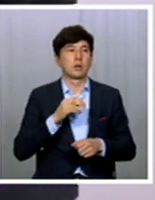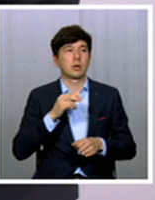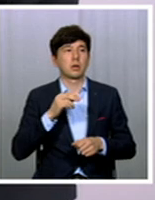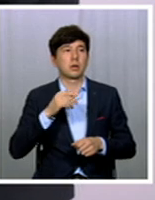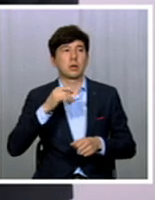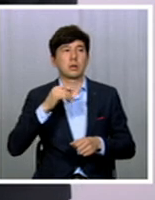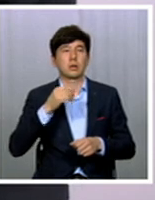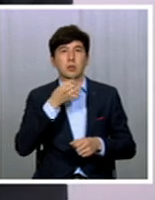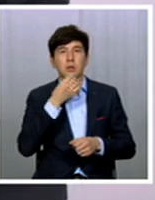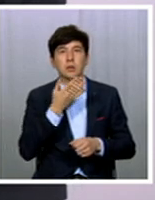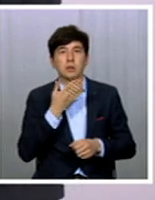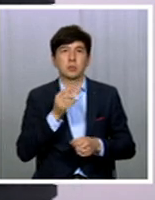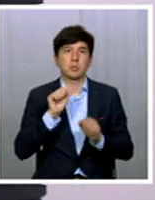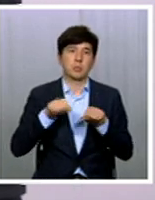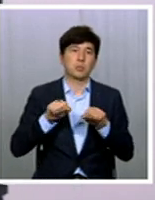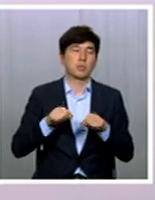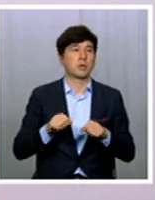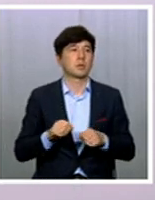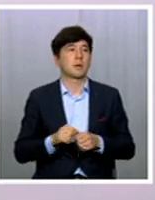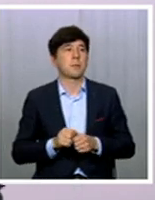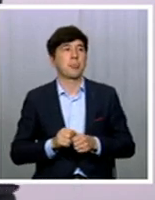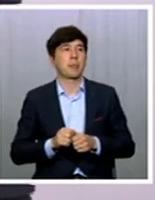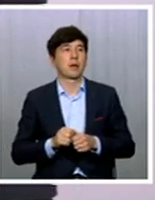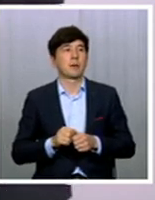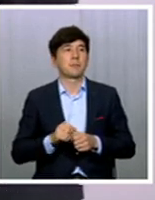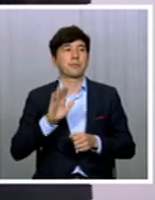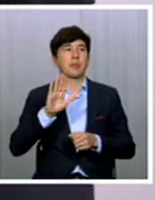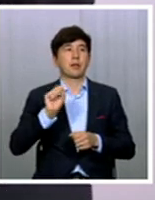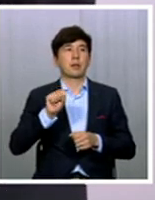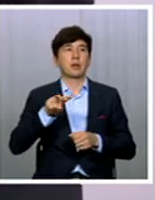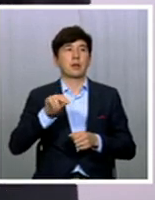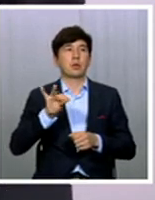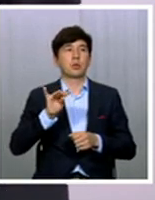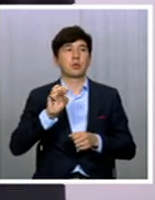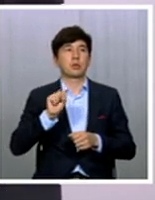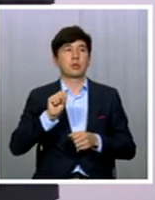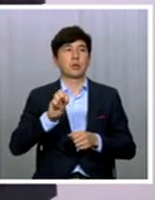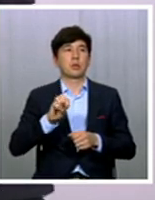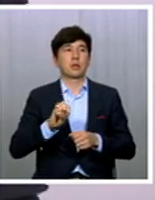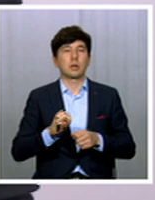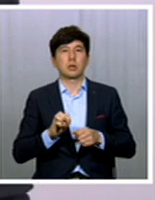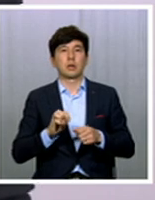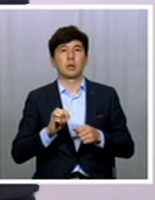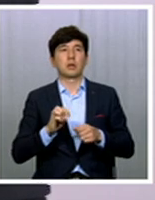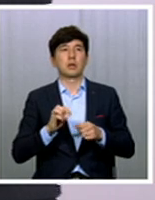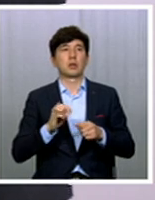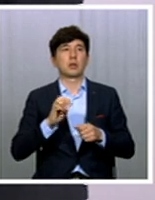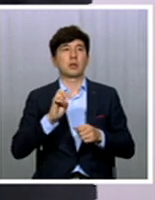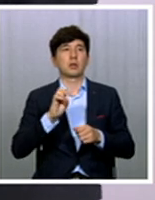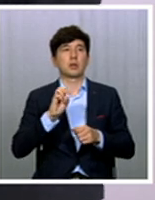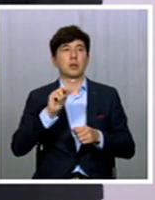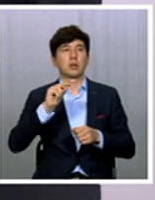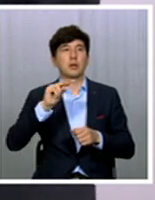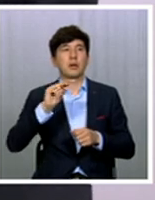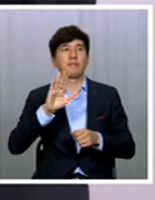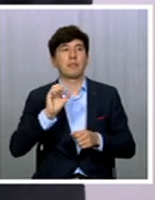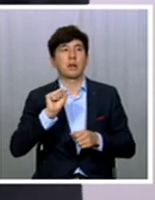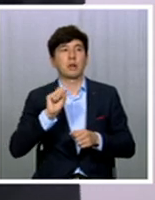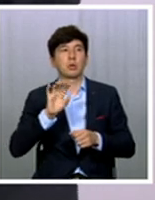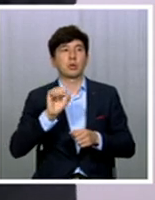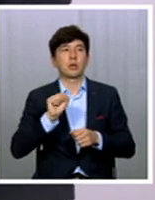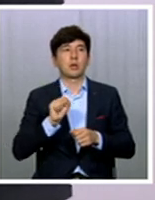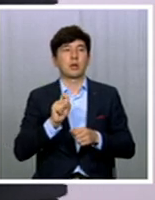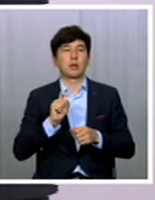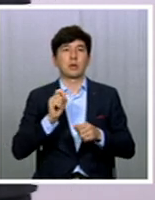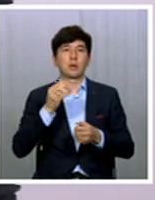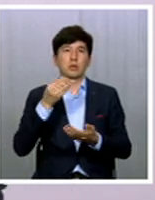орналасқан. Валюталық операцияларды шоғырландыратын валюта нарықтарын қалыптастыратын, оның өзара